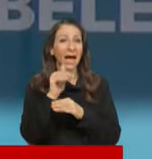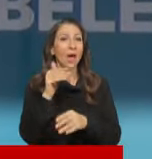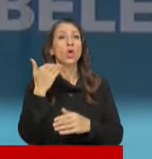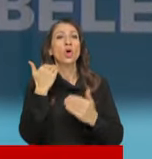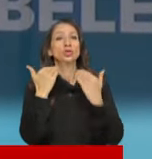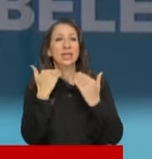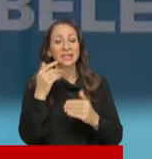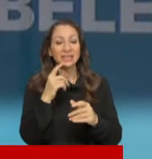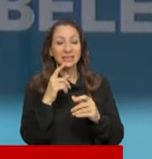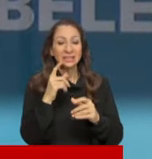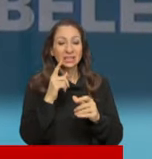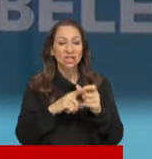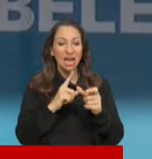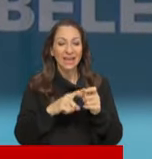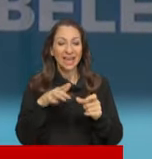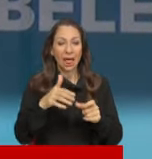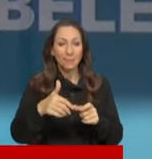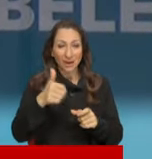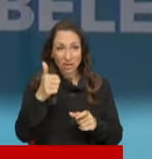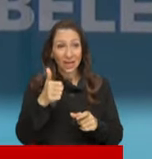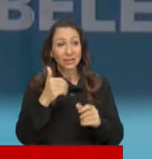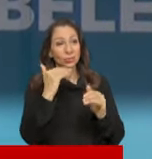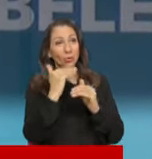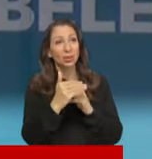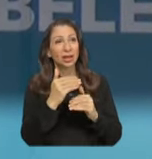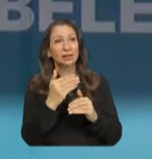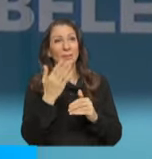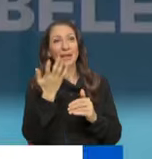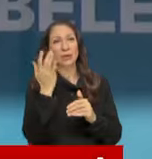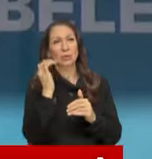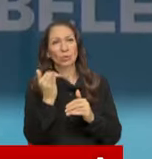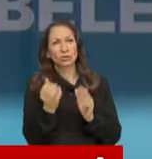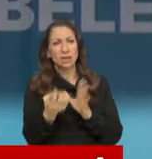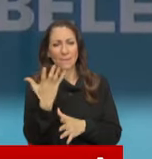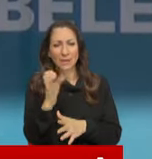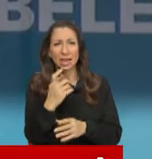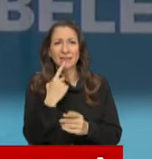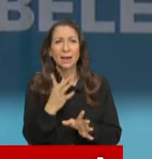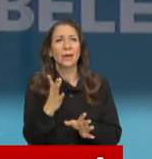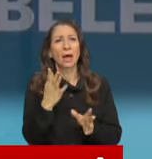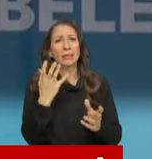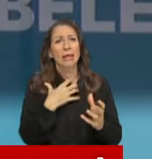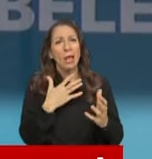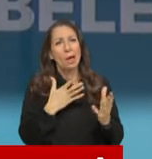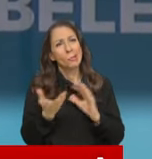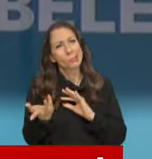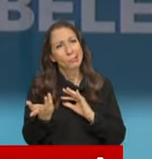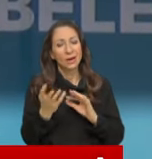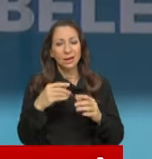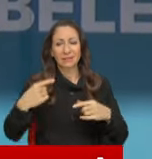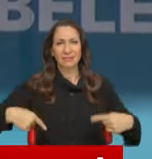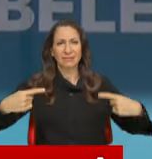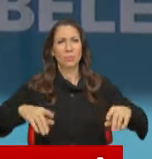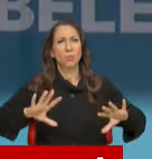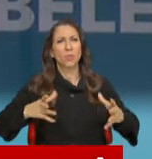çırak genel başkan selefinden bile fason çıktı daha 5 ay bile demeden Şaft kaydı dingil